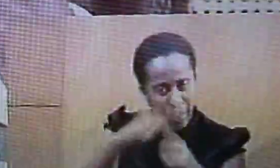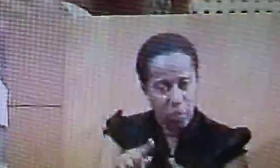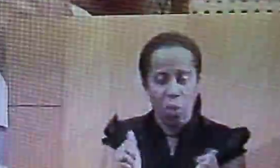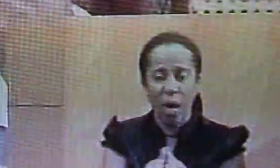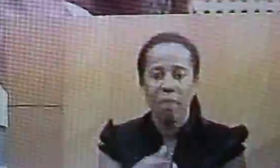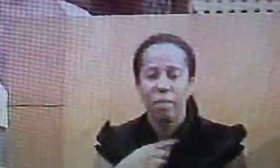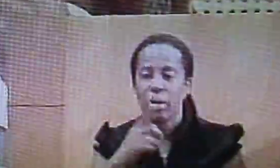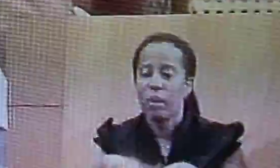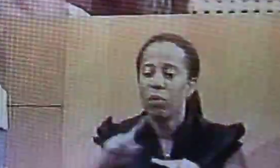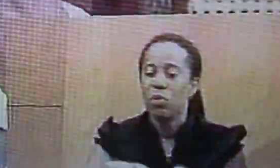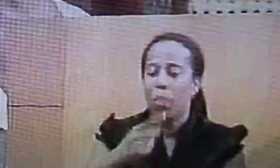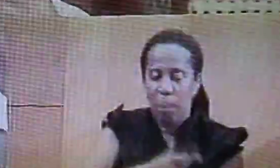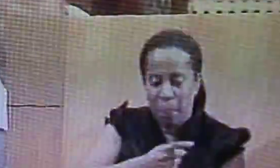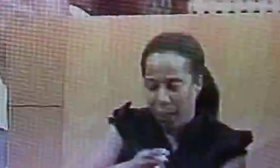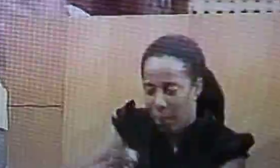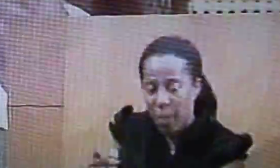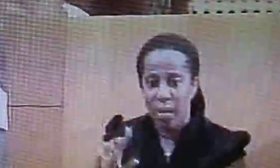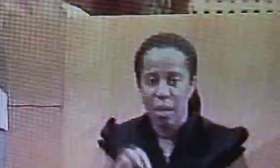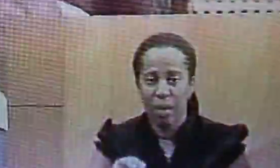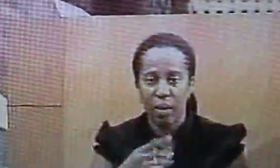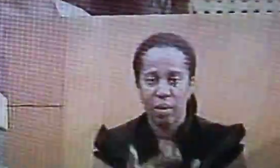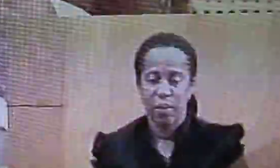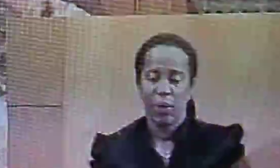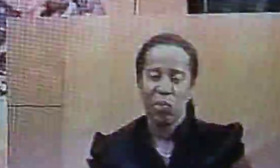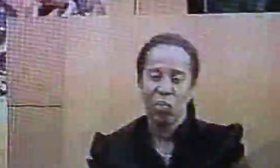de recommandations,